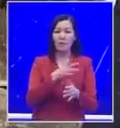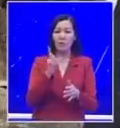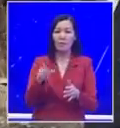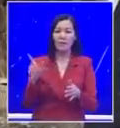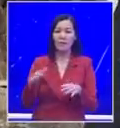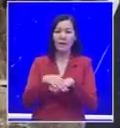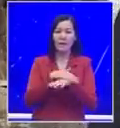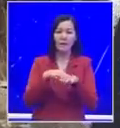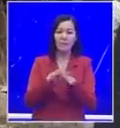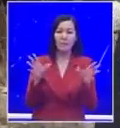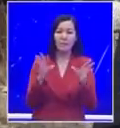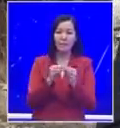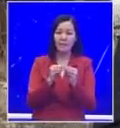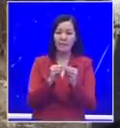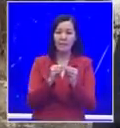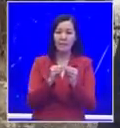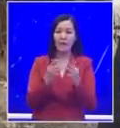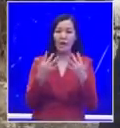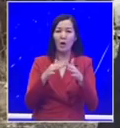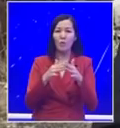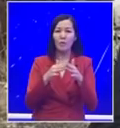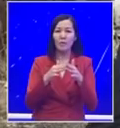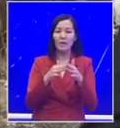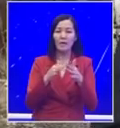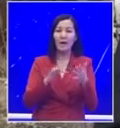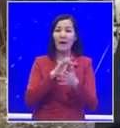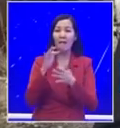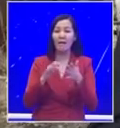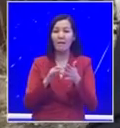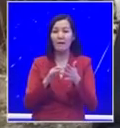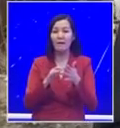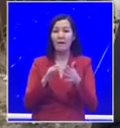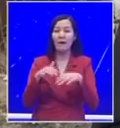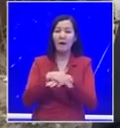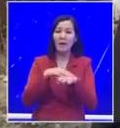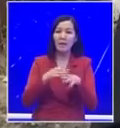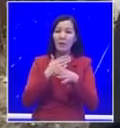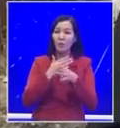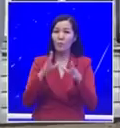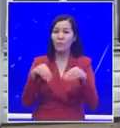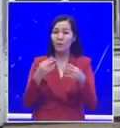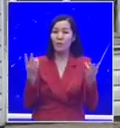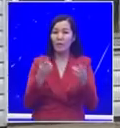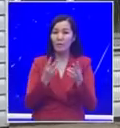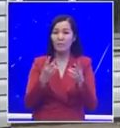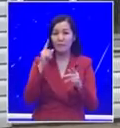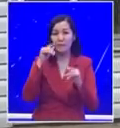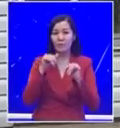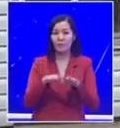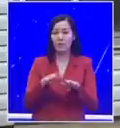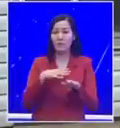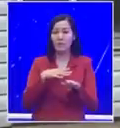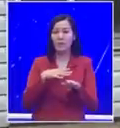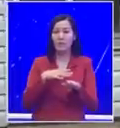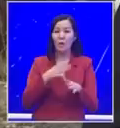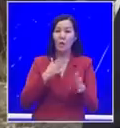жомарт халқыменен бірігіп, осы ауылдағы ағайыннан қаладағы ағайынға осындай қысылтаяң кезде көмектесейік деп, қаладағы ағайынды бір көмектесейік,